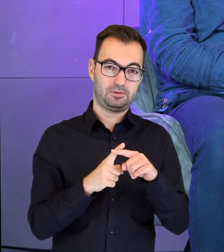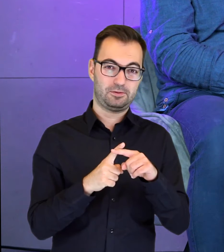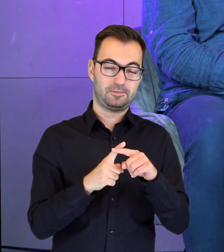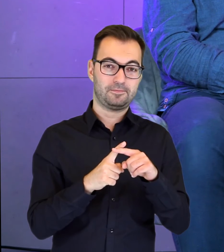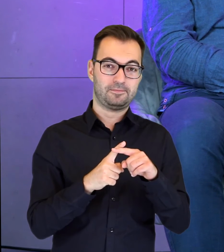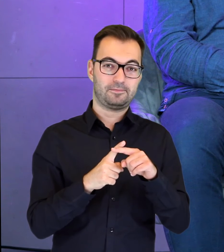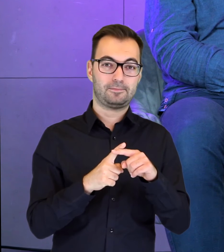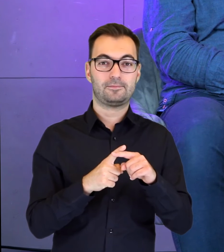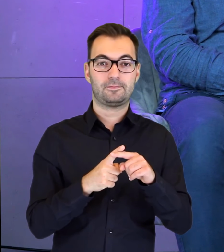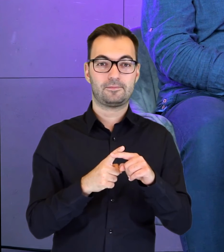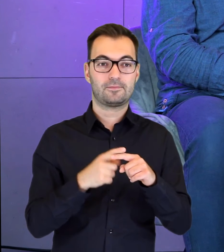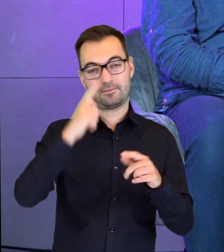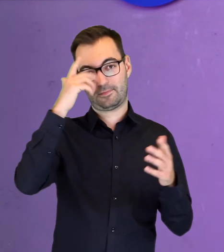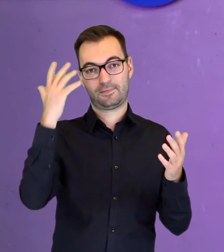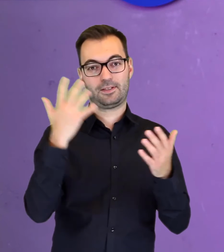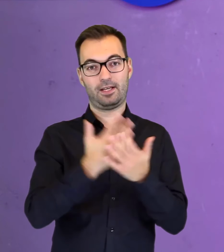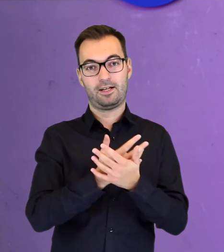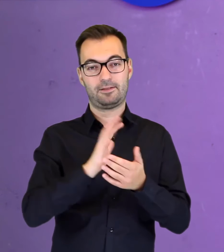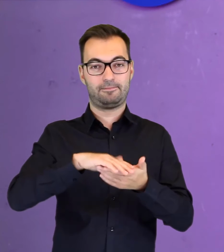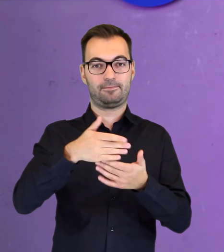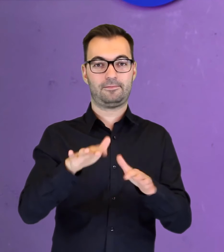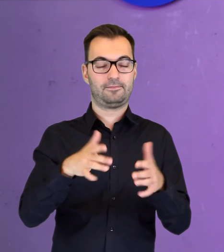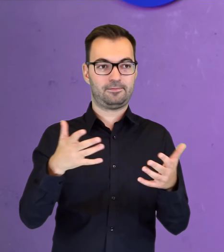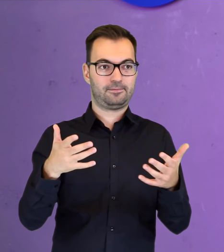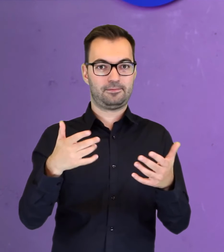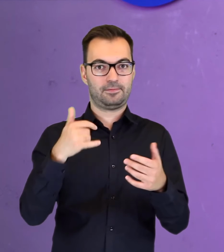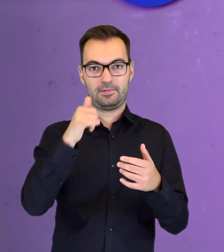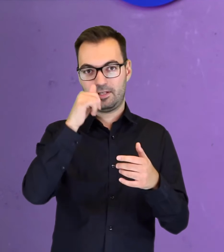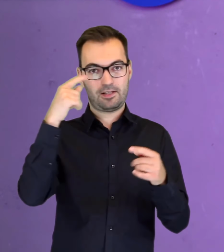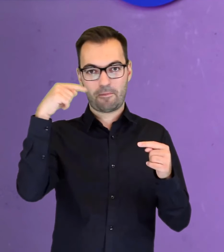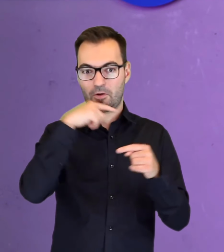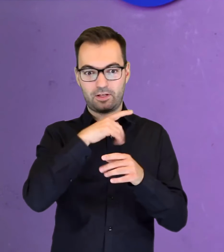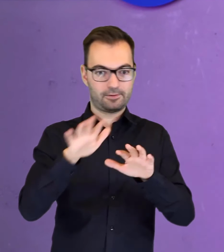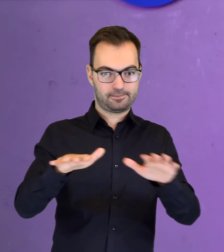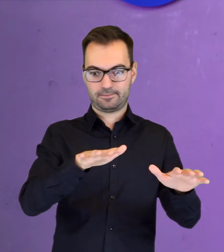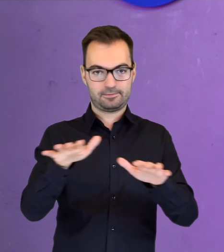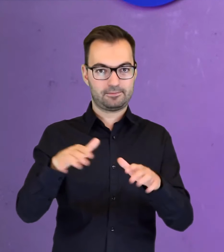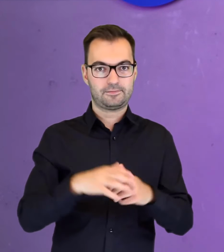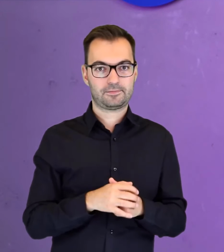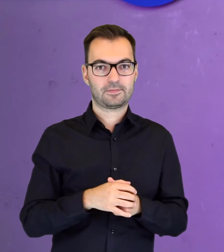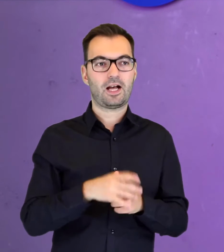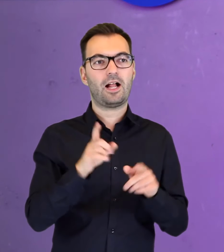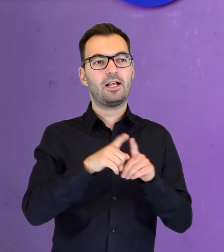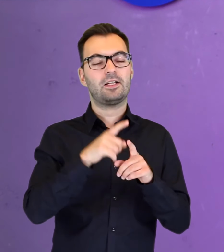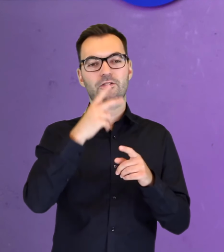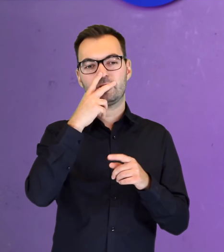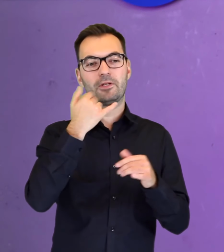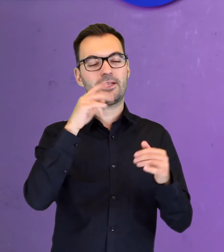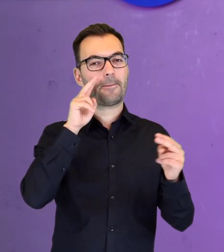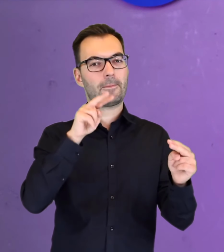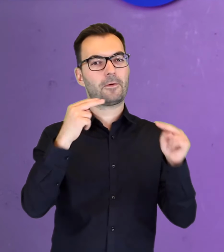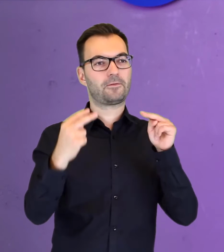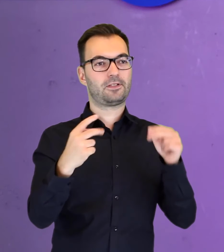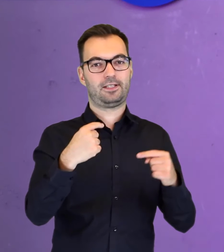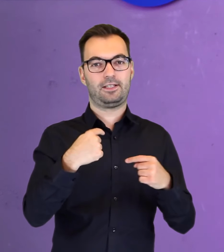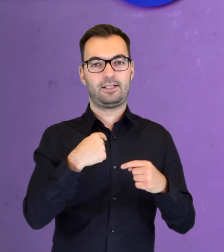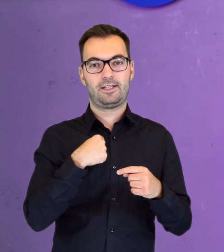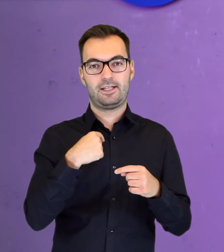55 plus osoby nagle wchodzą do komputera nie potrafią się od niego oderwać